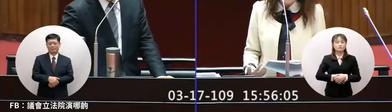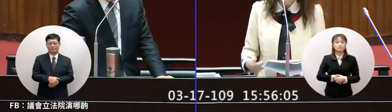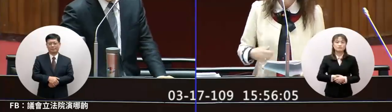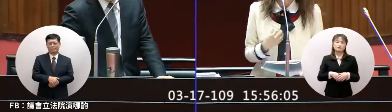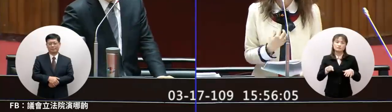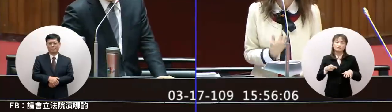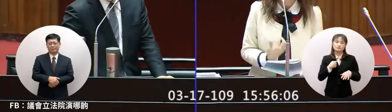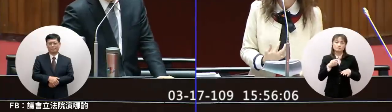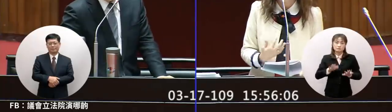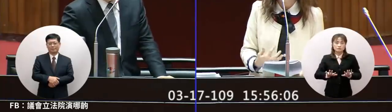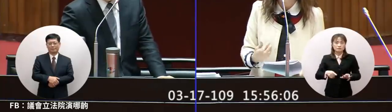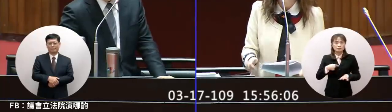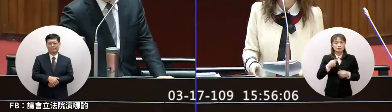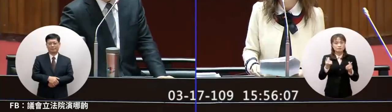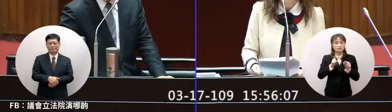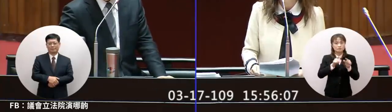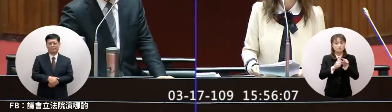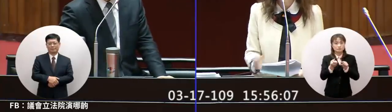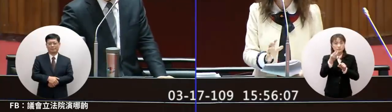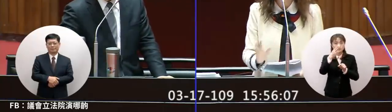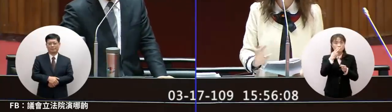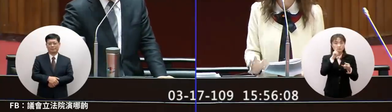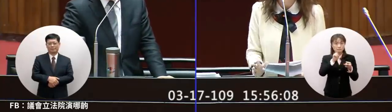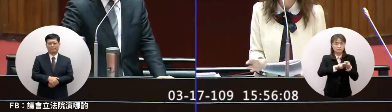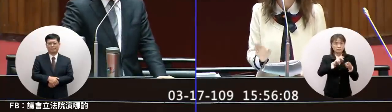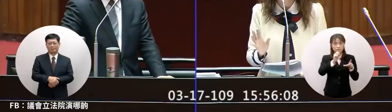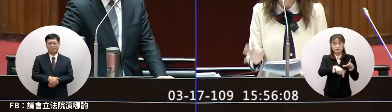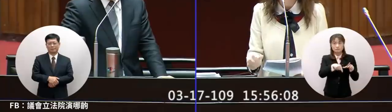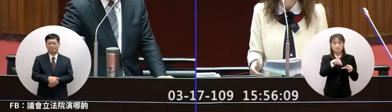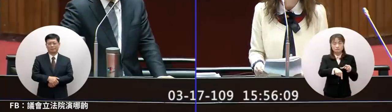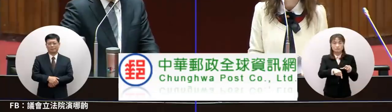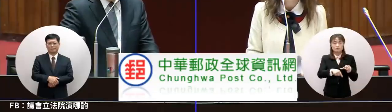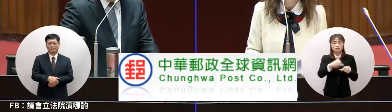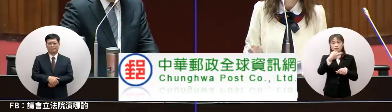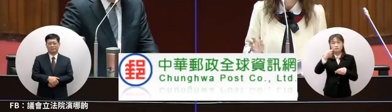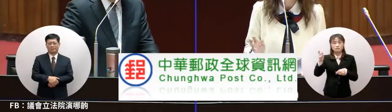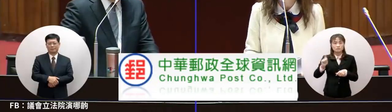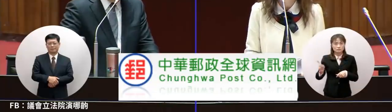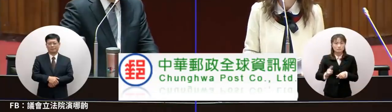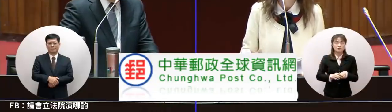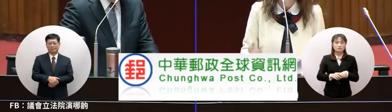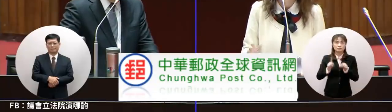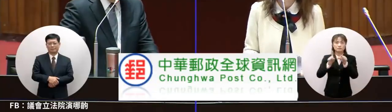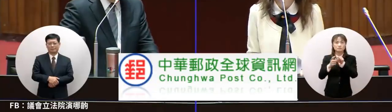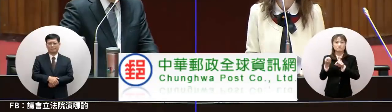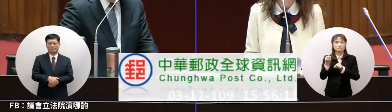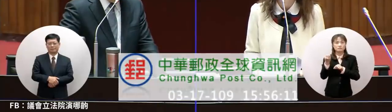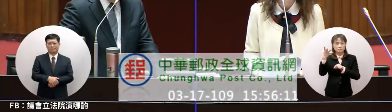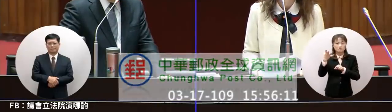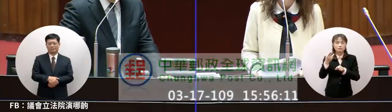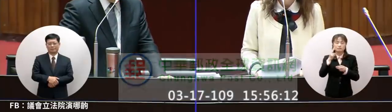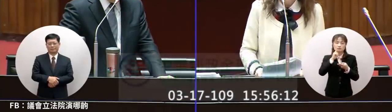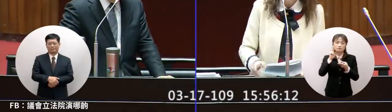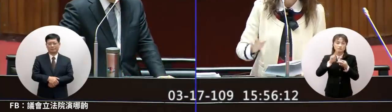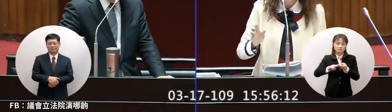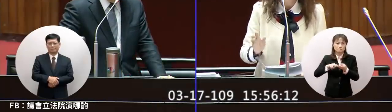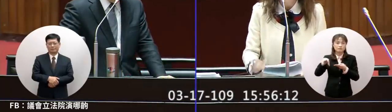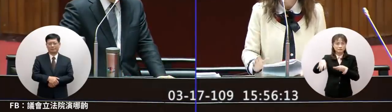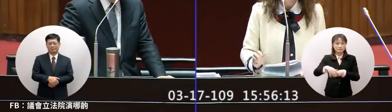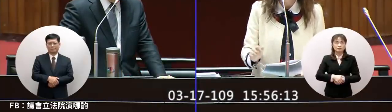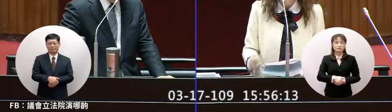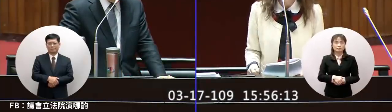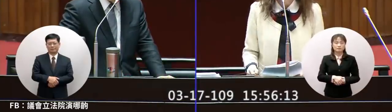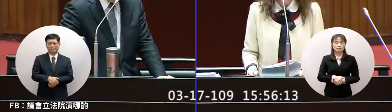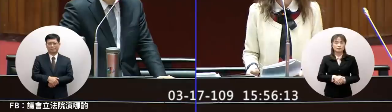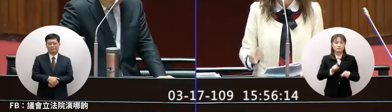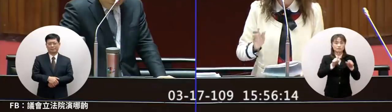估计咧，就讲咱的中华邮政，其实咱的中华邮政，咱的英文名叫做中华 Post， 咱的中